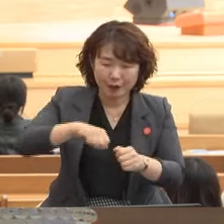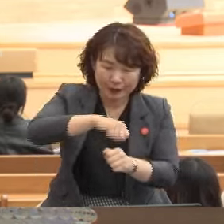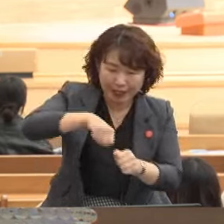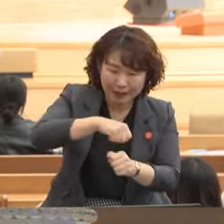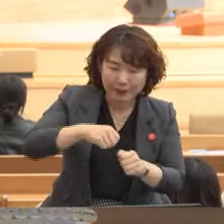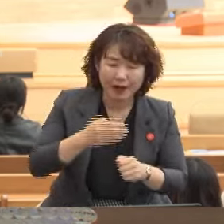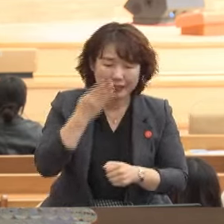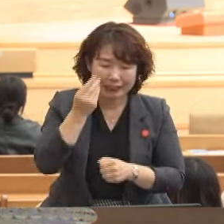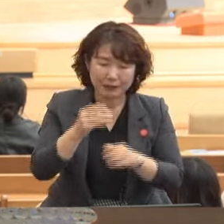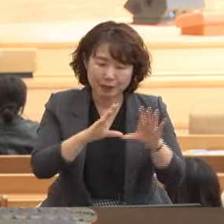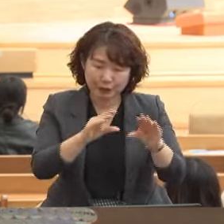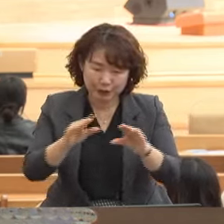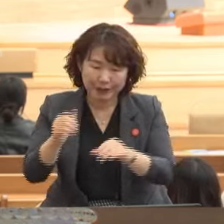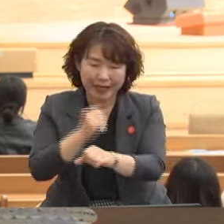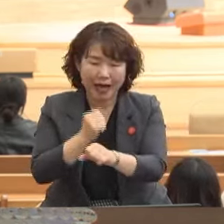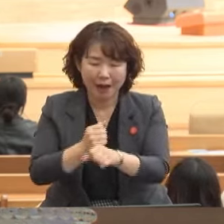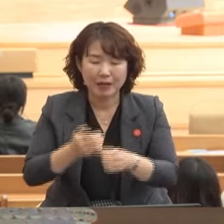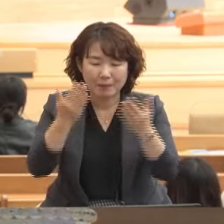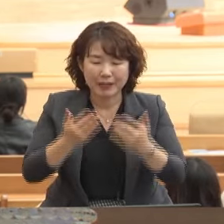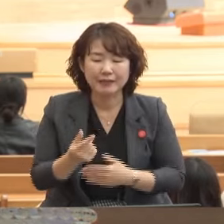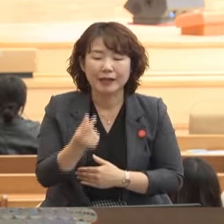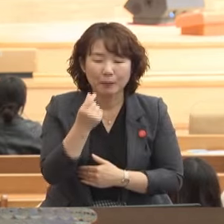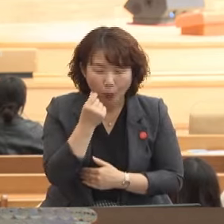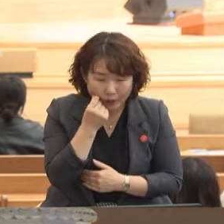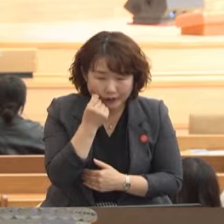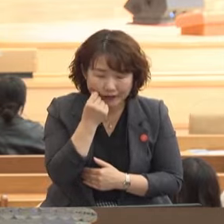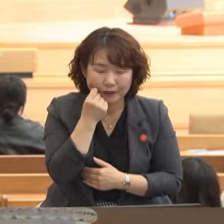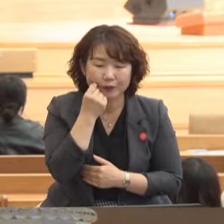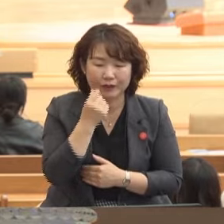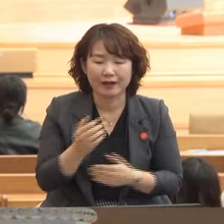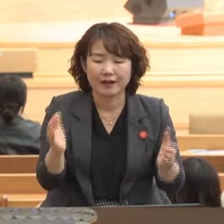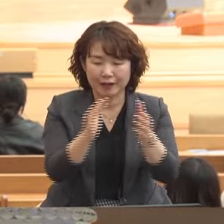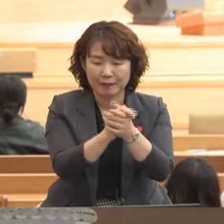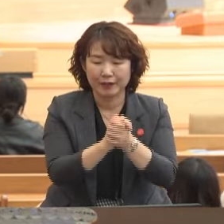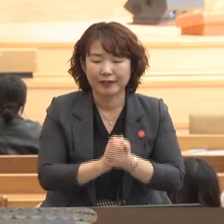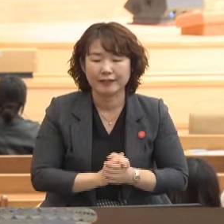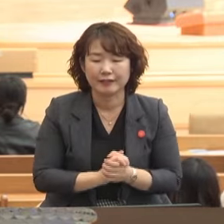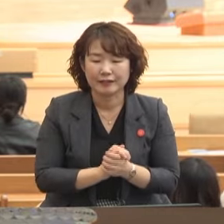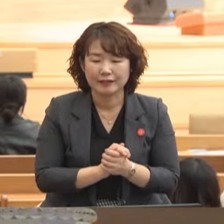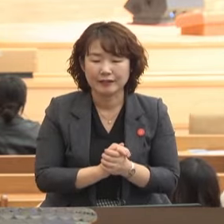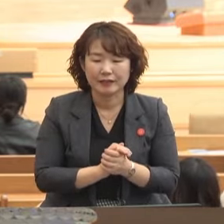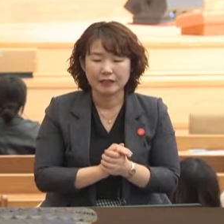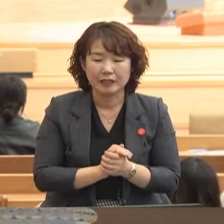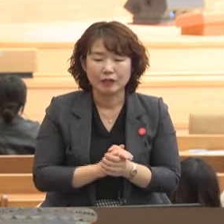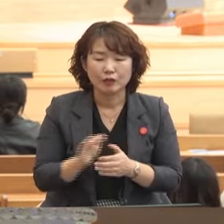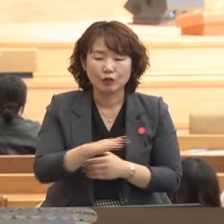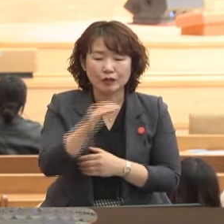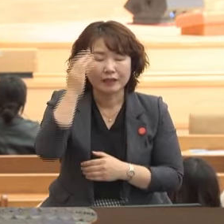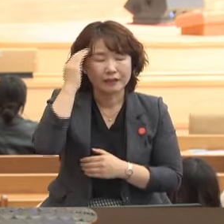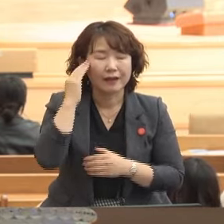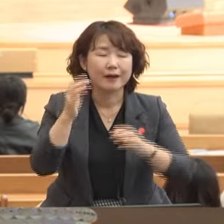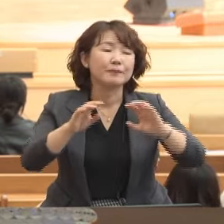기름으로 부드럽게 함을 받지 못하였도다. 아멘. 조국 대한민국은